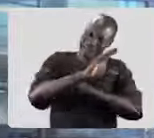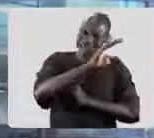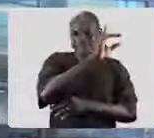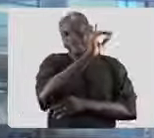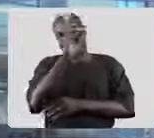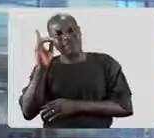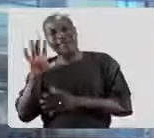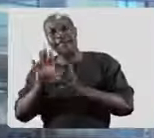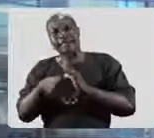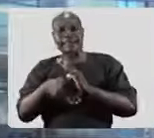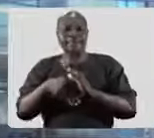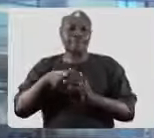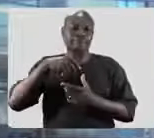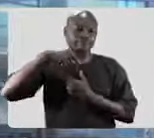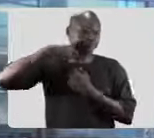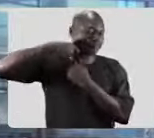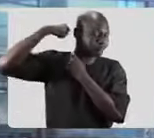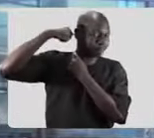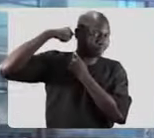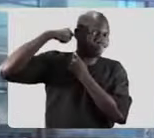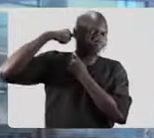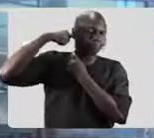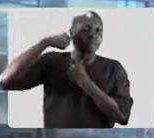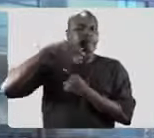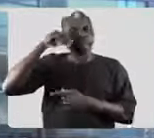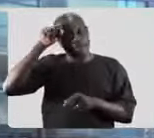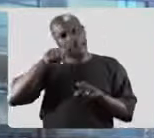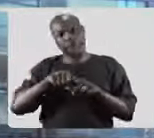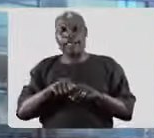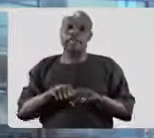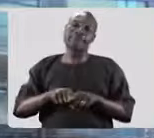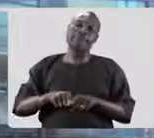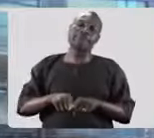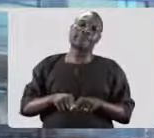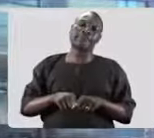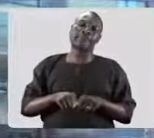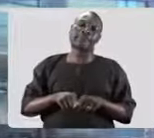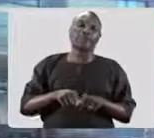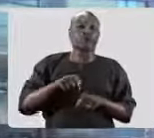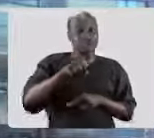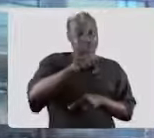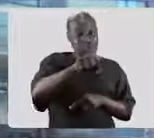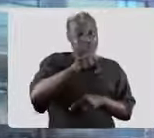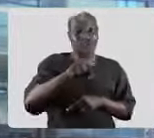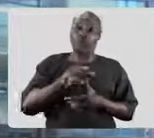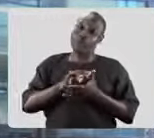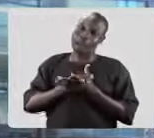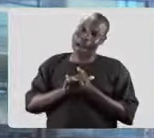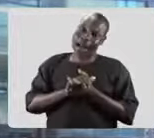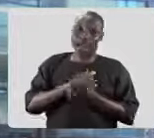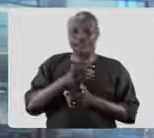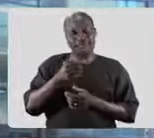ade ahoma ekoso ne mene odafo awuti amen so ono yire ene anya